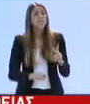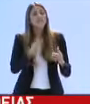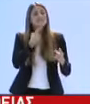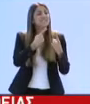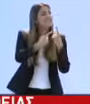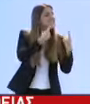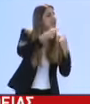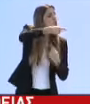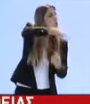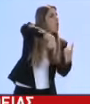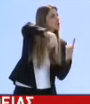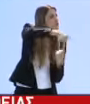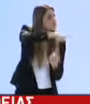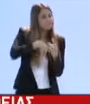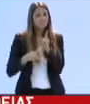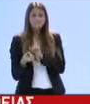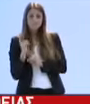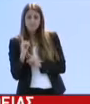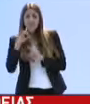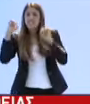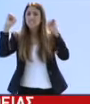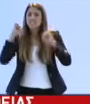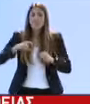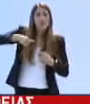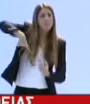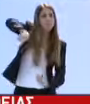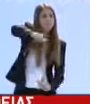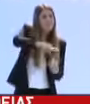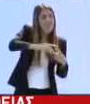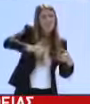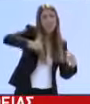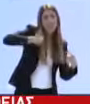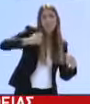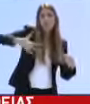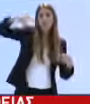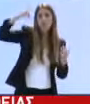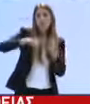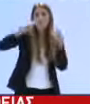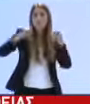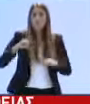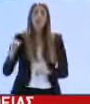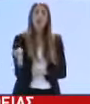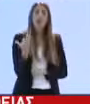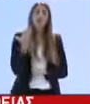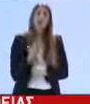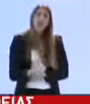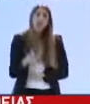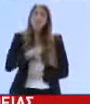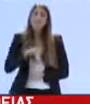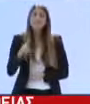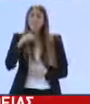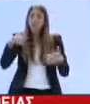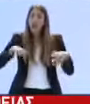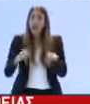συνεννόηση, την ανάγκη για συμφωνία των γενεών. Και εμείς επιδιώκουμε ο άνεργος, ο